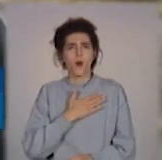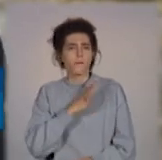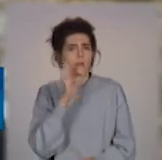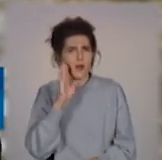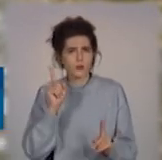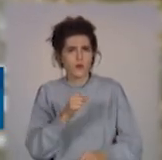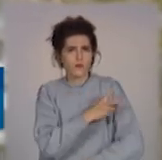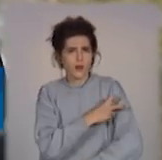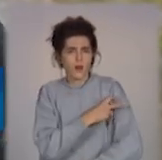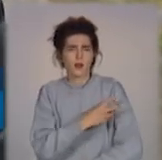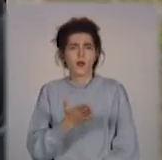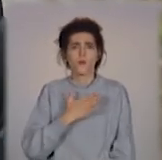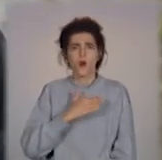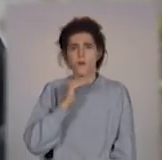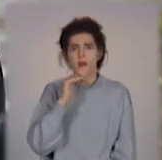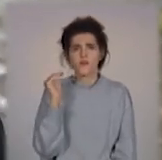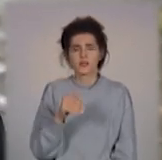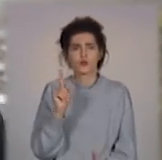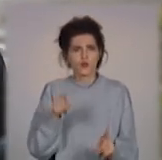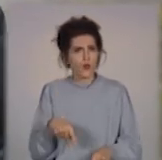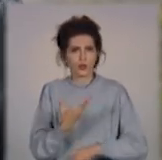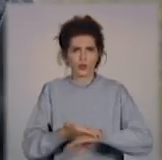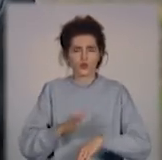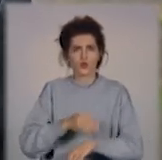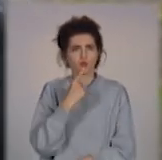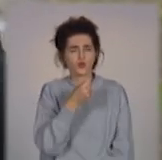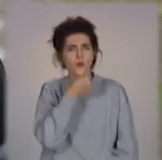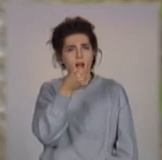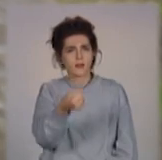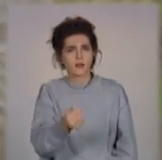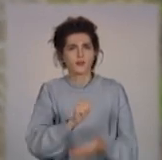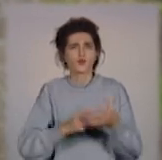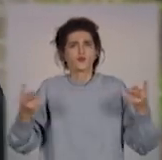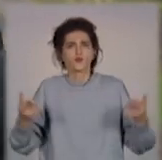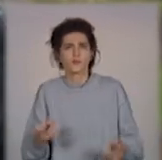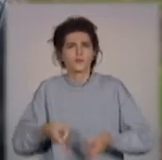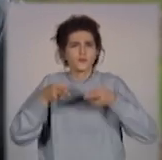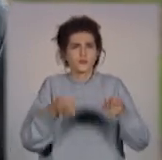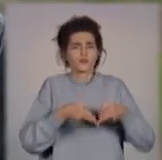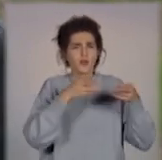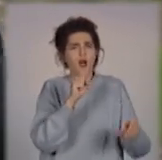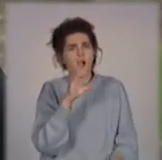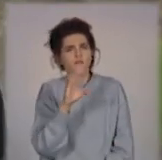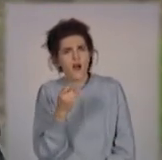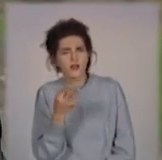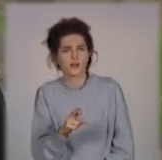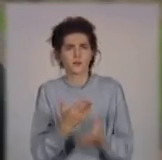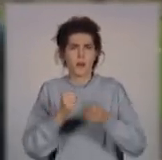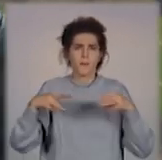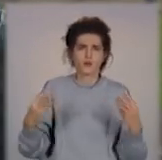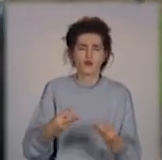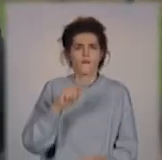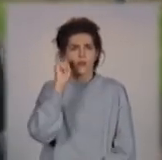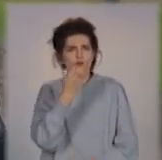– держслужбовець. Моя професія дещо небезпечна – журналіст, бо доводиться виїжджати на аварії, пожежі та навіть на передову.